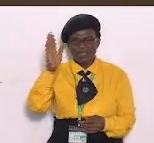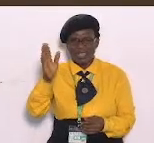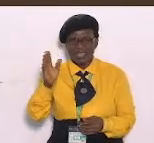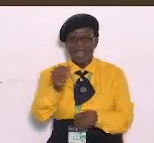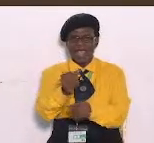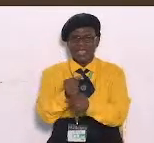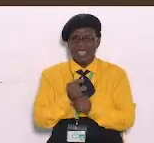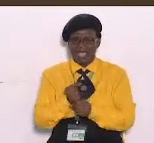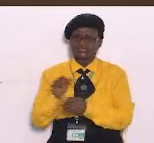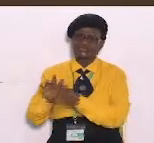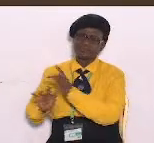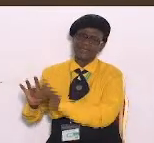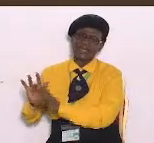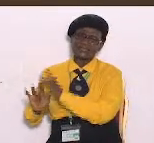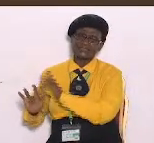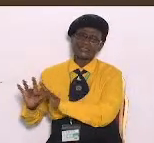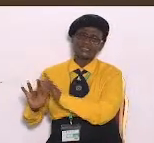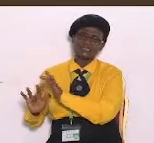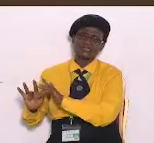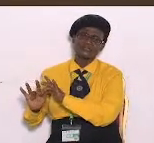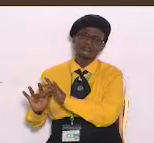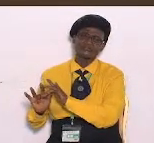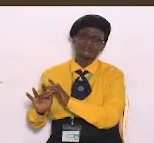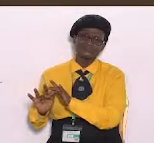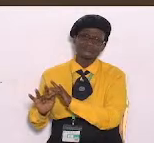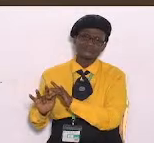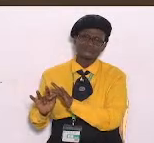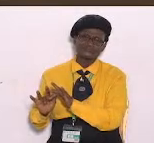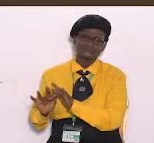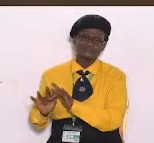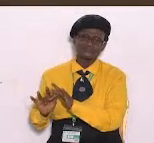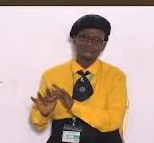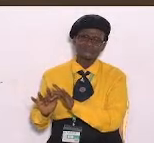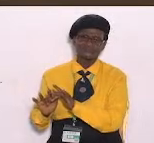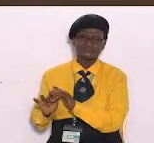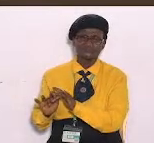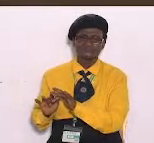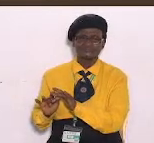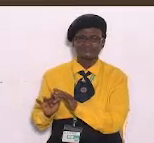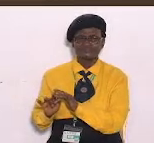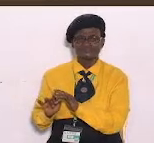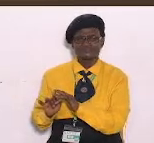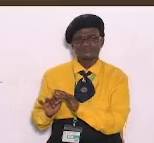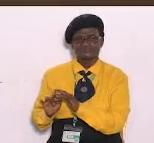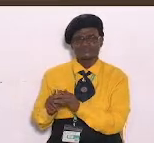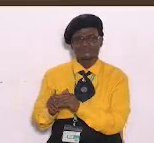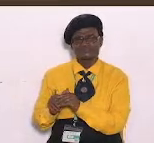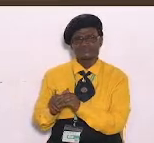oublier tu auras la miséricorde vous obtiendrez la